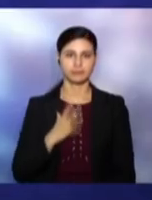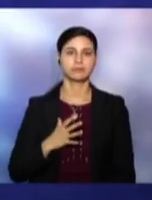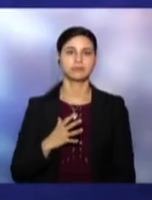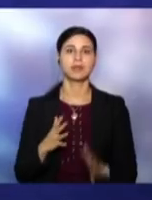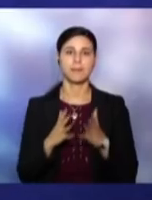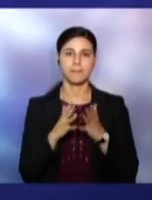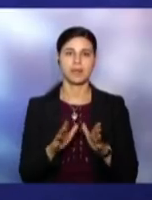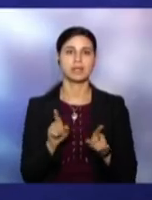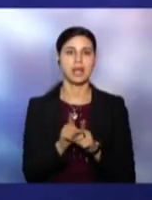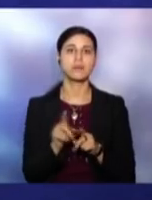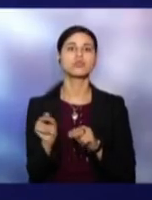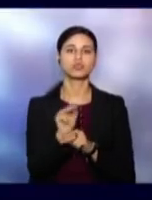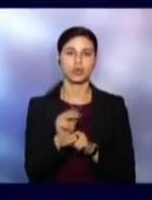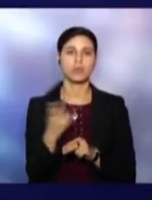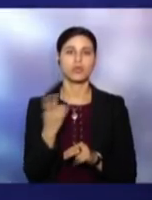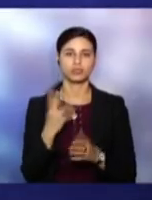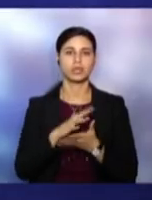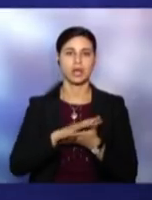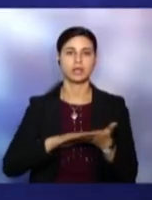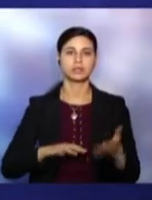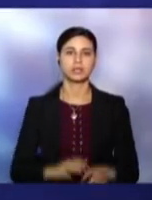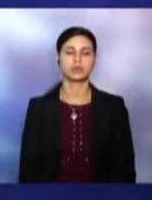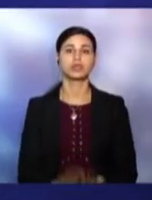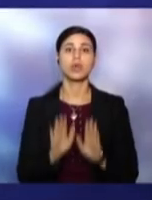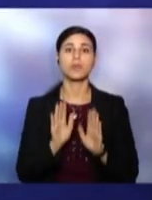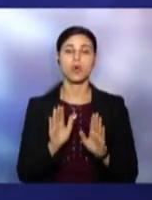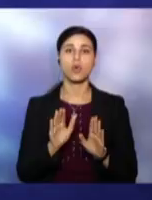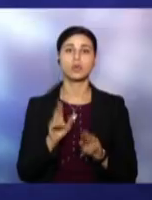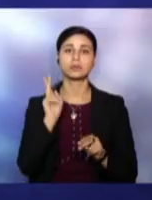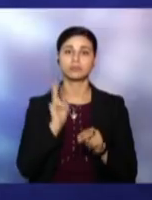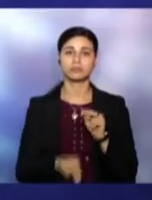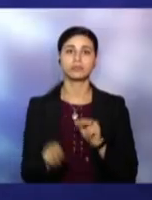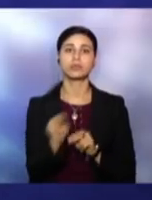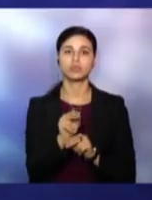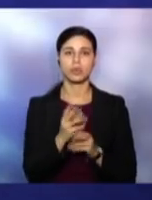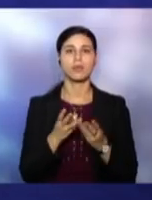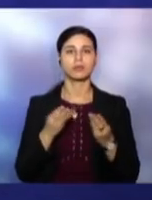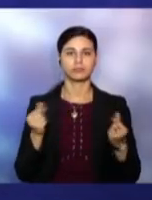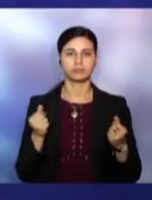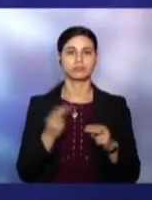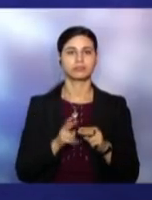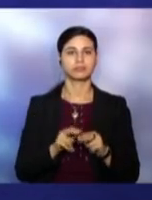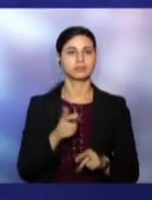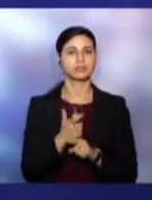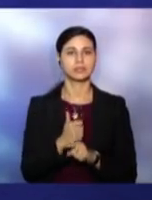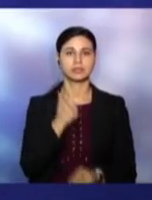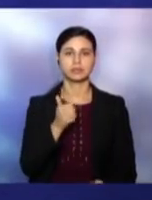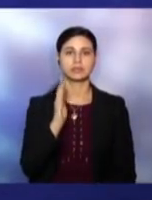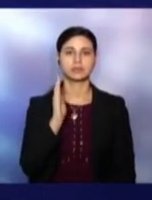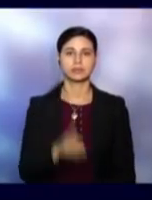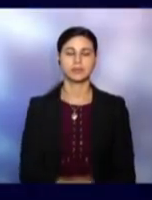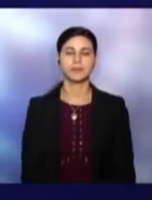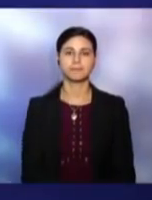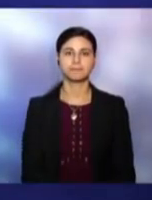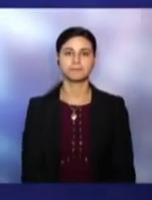მაქსიმალურად ეცადეთ არ შეწყვიტოთ მკურნალობა. მხოლოდ სრულყოფილი თერაპია არის განკურნების და რეზისტენტობის თავიდან აცილების